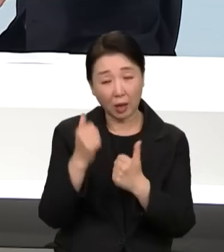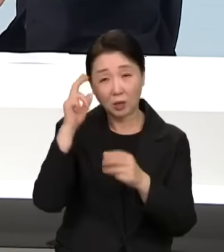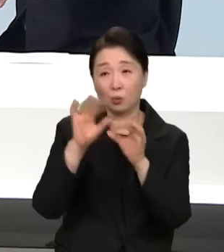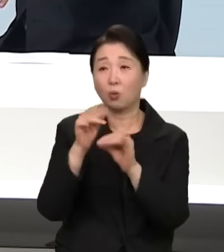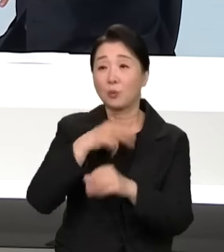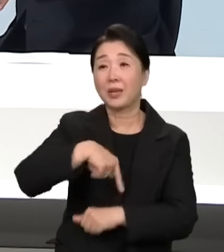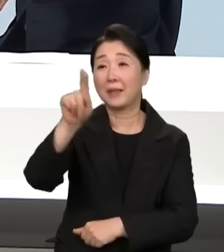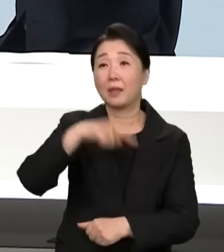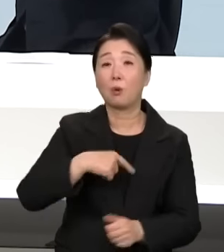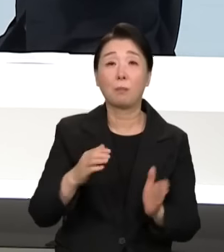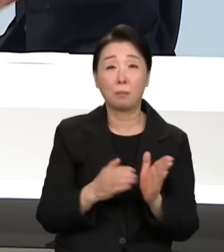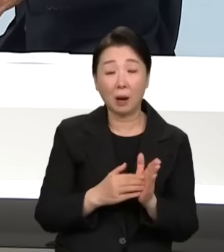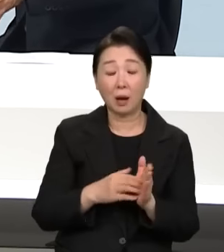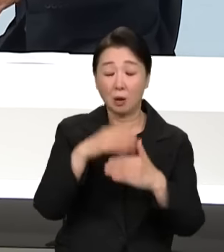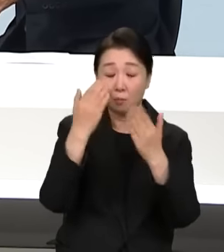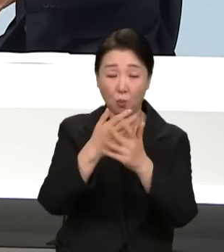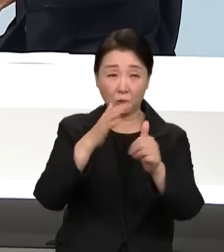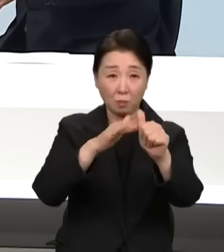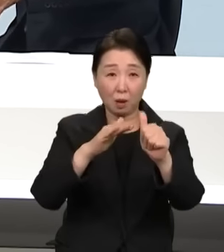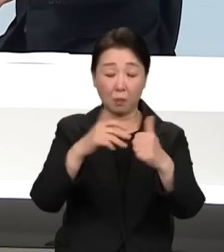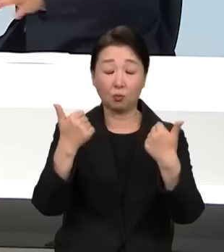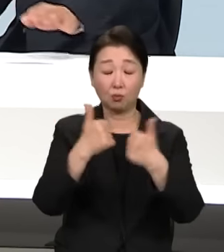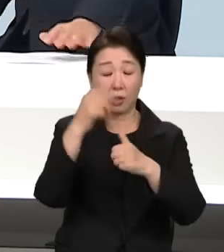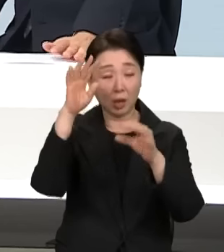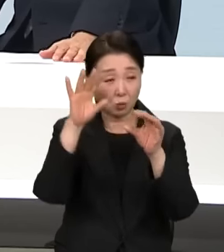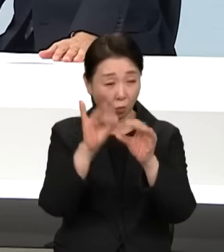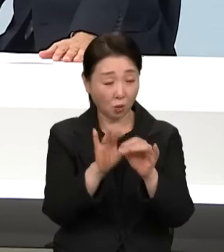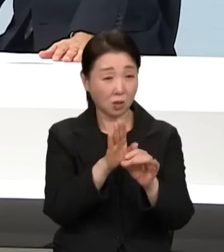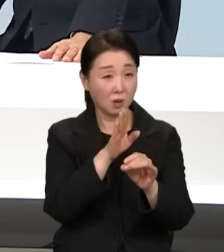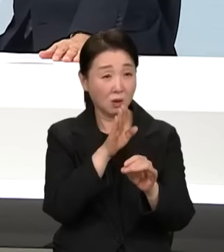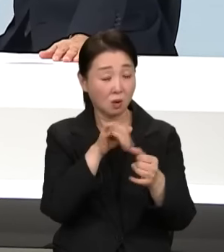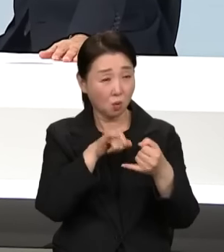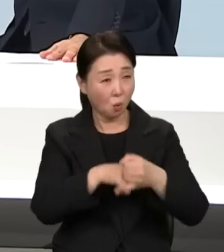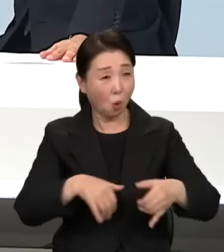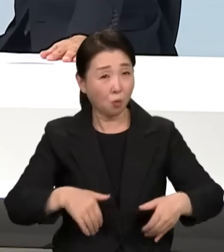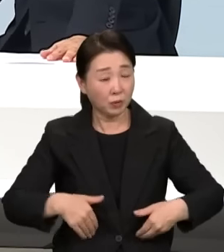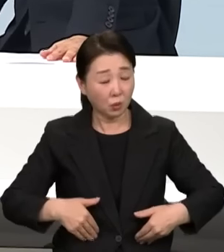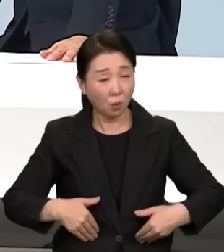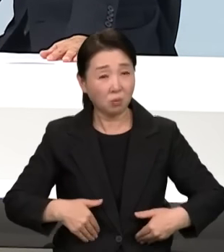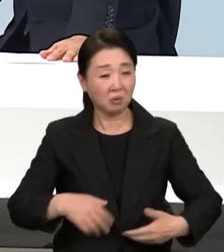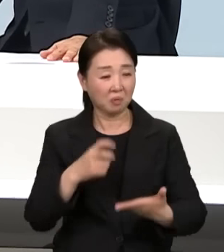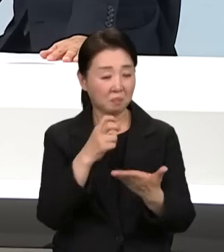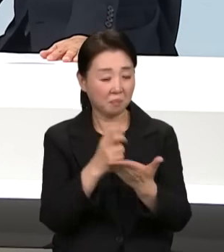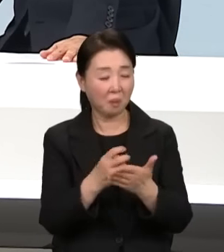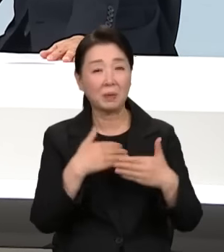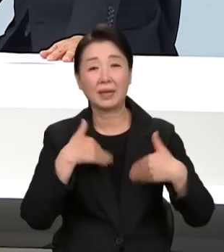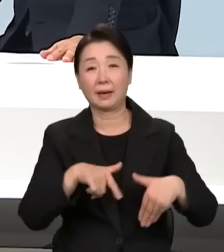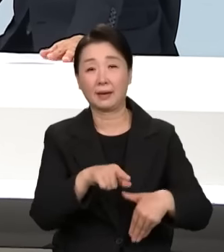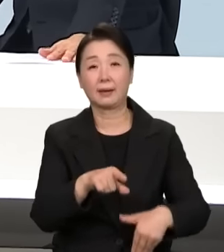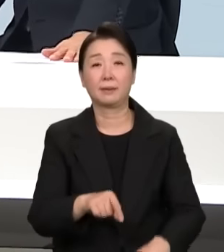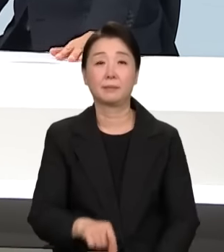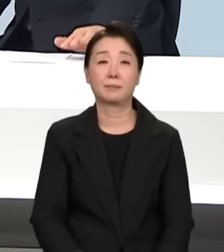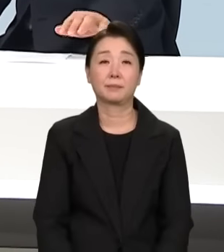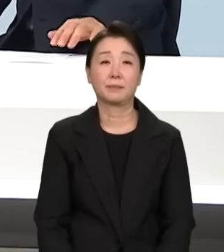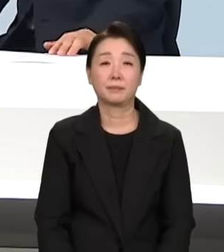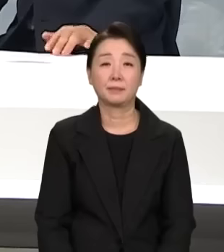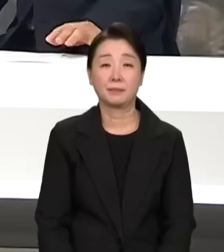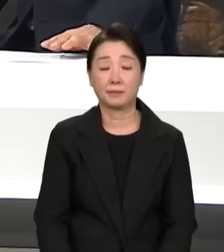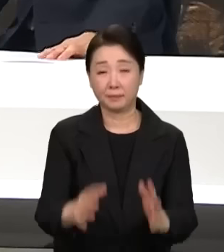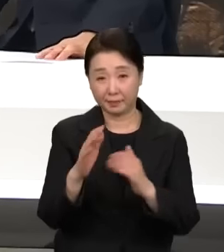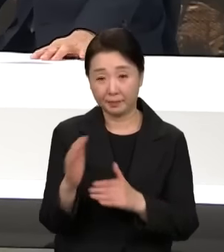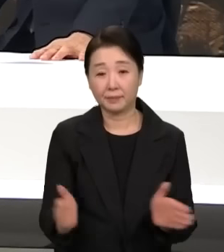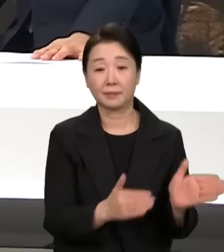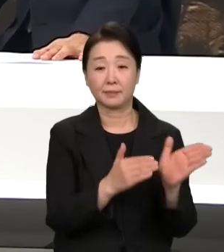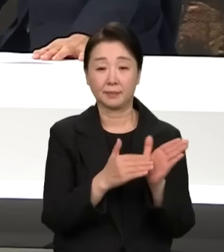파병은 는 국회의 동의를 받아야 된다는 주장 어 그 정당성이 좀 약해졌다 이런 지적도 같이 나오고 있습니다 알겠습니다 오늘은 여기까지